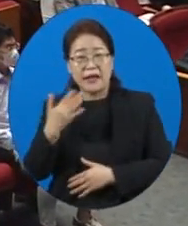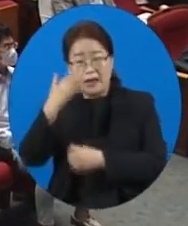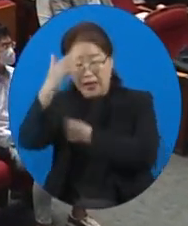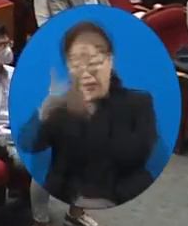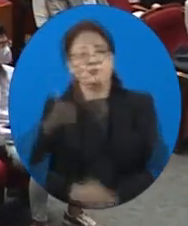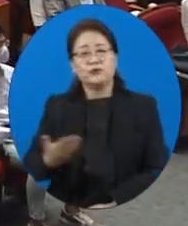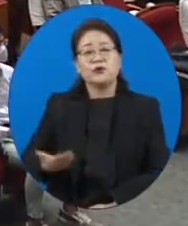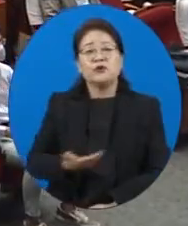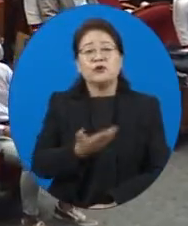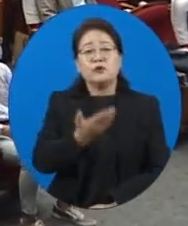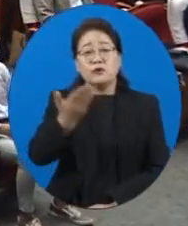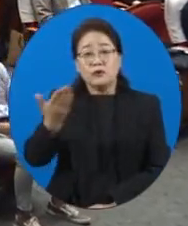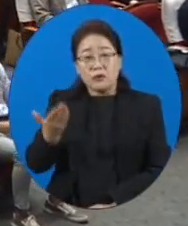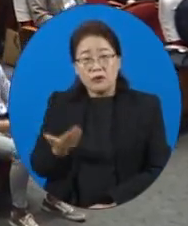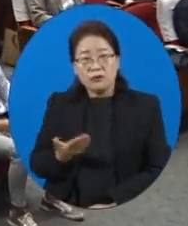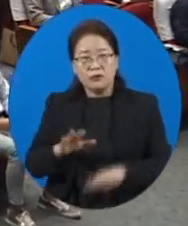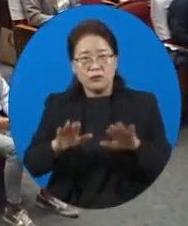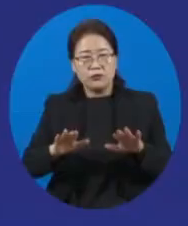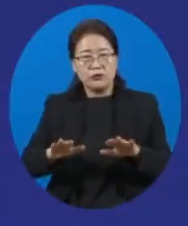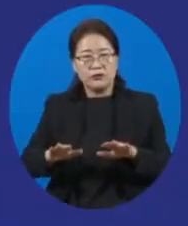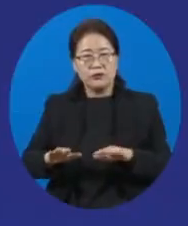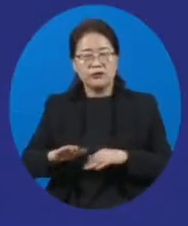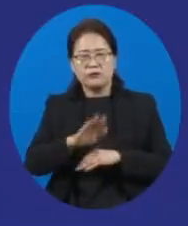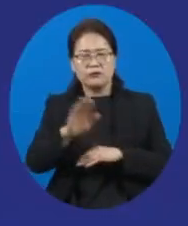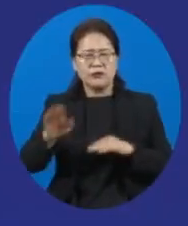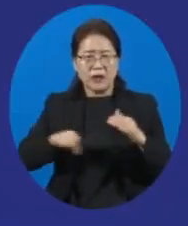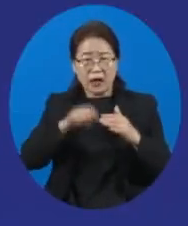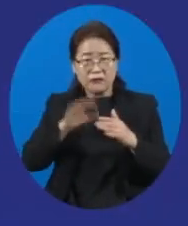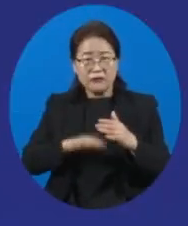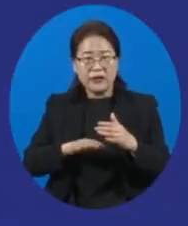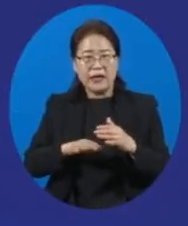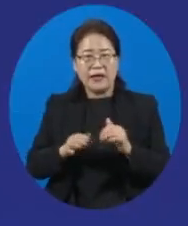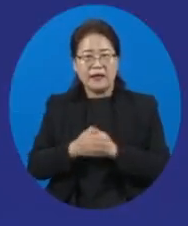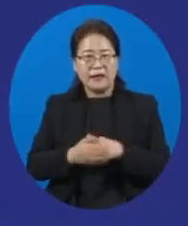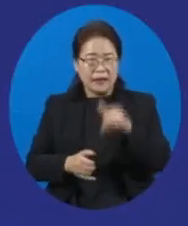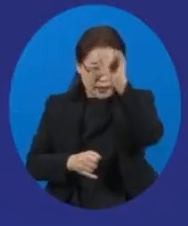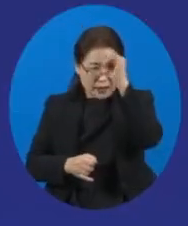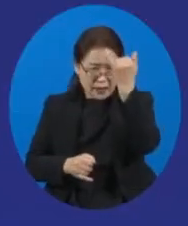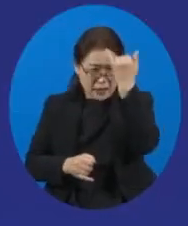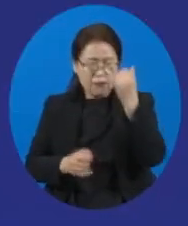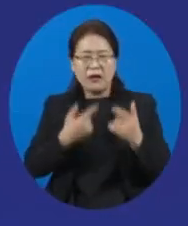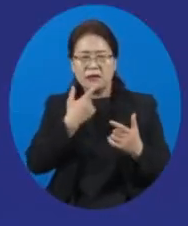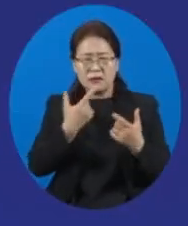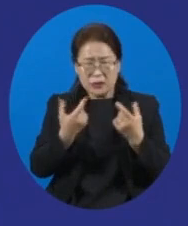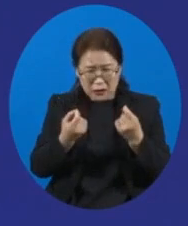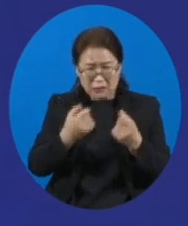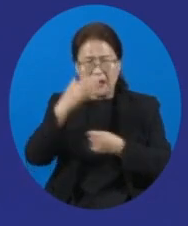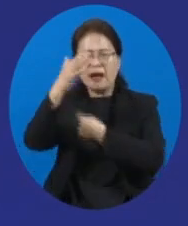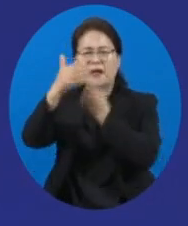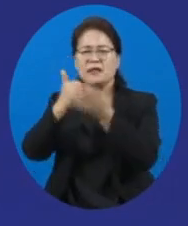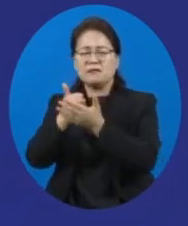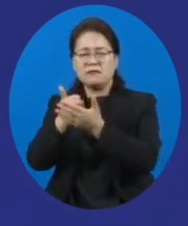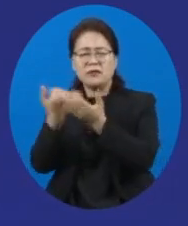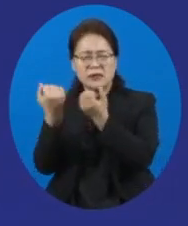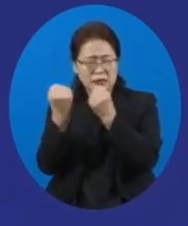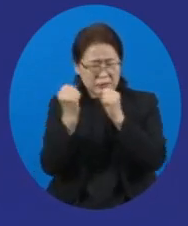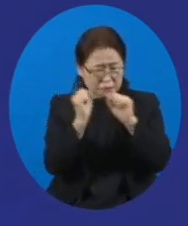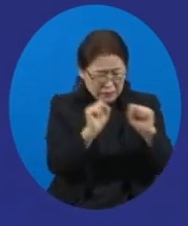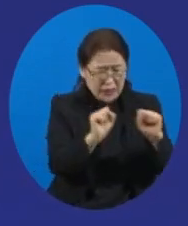성도 여러분, 오늘 우리 중에 아담과 하와처럼 하나님의 낯을